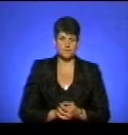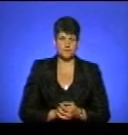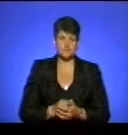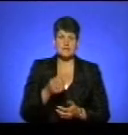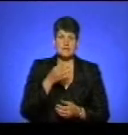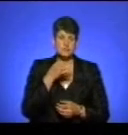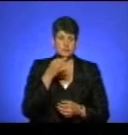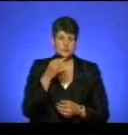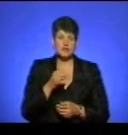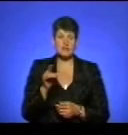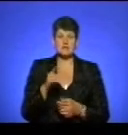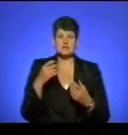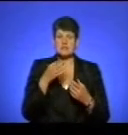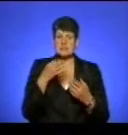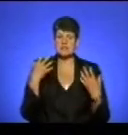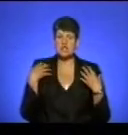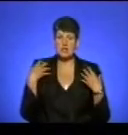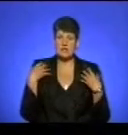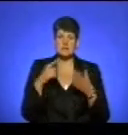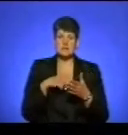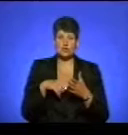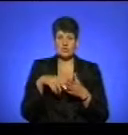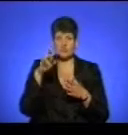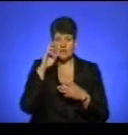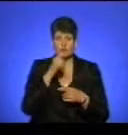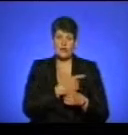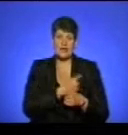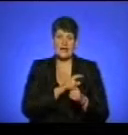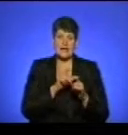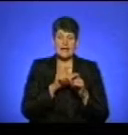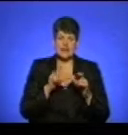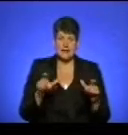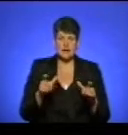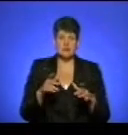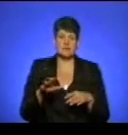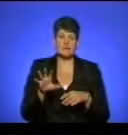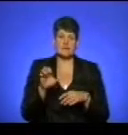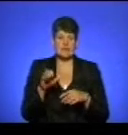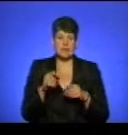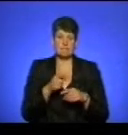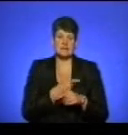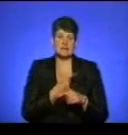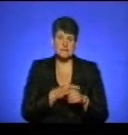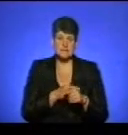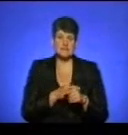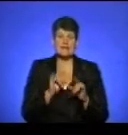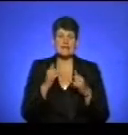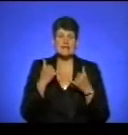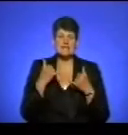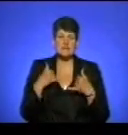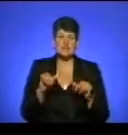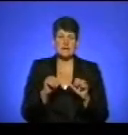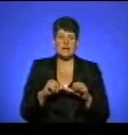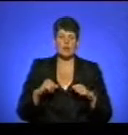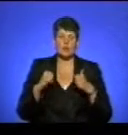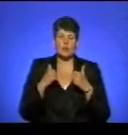Зазначу, як повідомив нам начальник міської державної лікарні ветеринарної медицини Тернополя Андрій Полоса, надзвичайна протиепізоотична